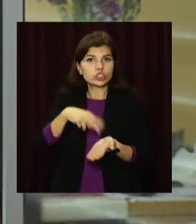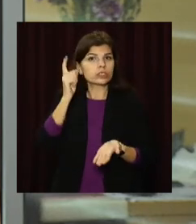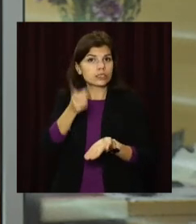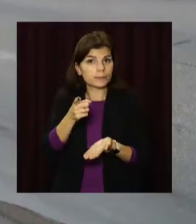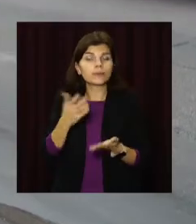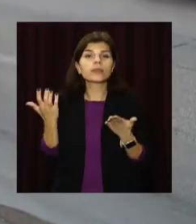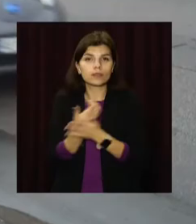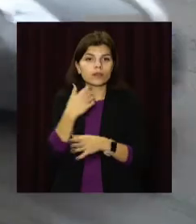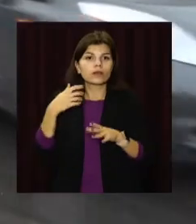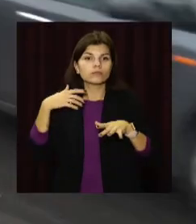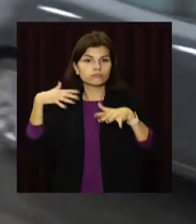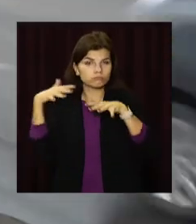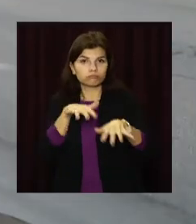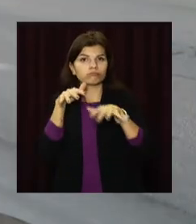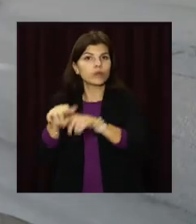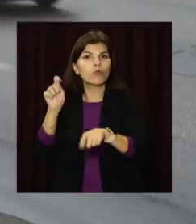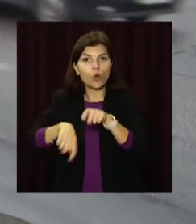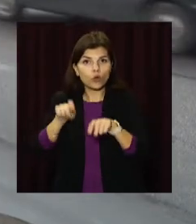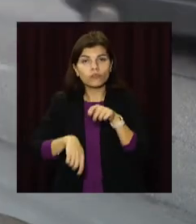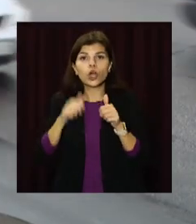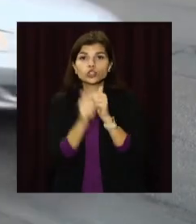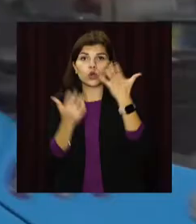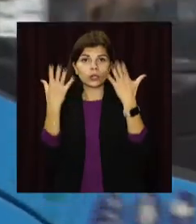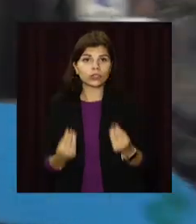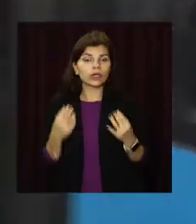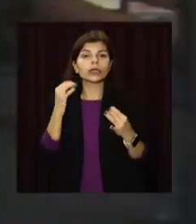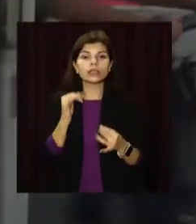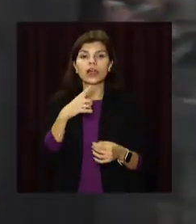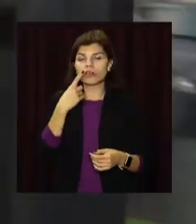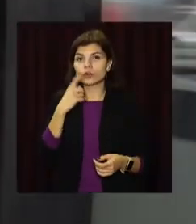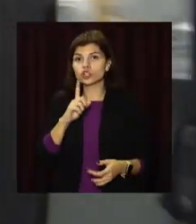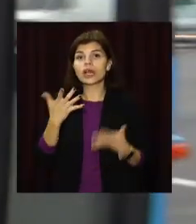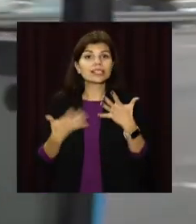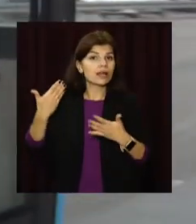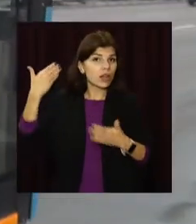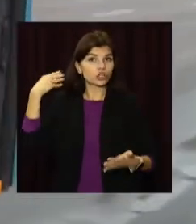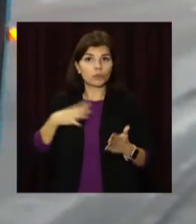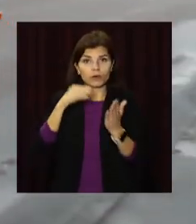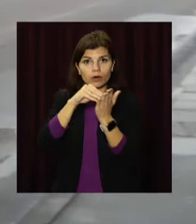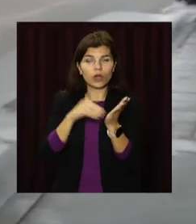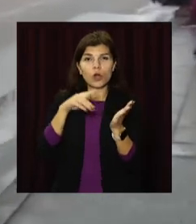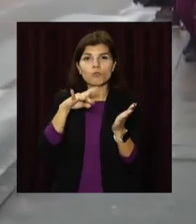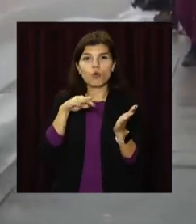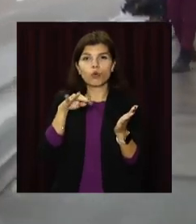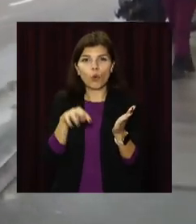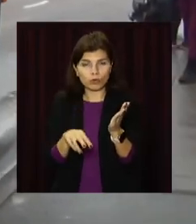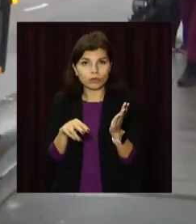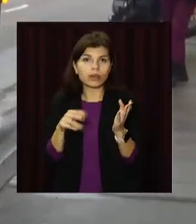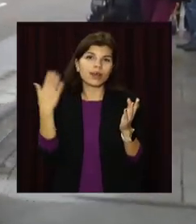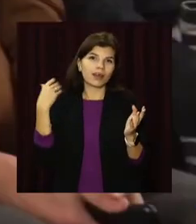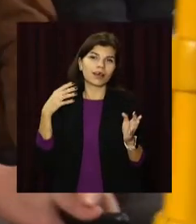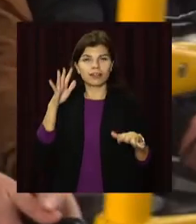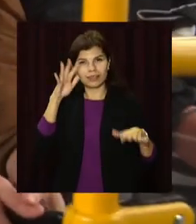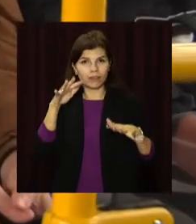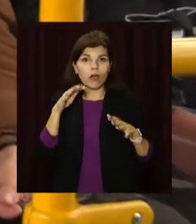Рейдові бригади контролюють дотримання правил карантину щоденно та зазначають, якщо раніше протоколи були буденною справою, то зараз